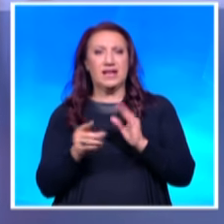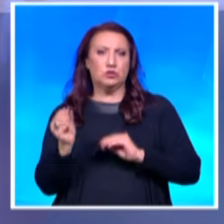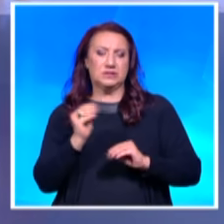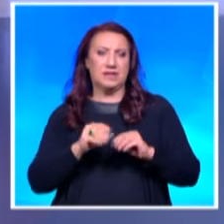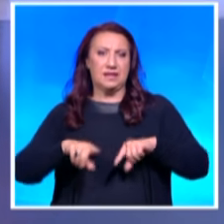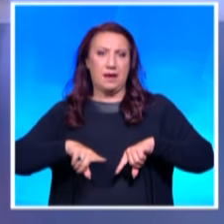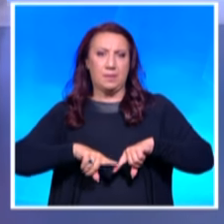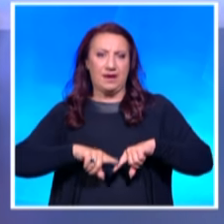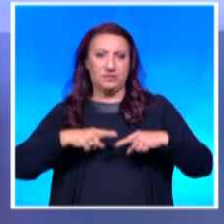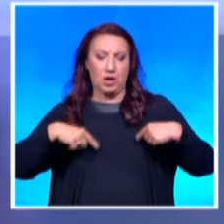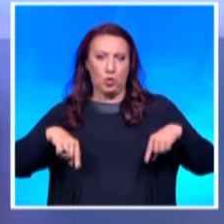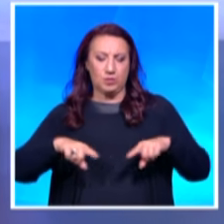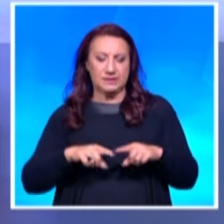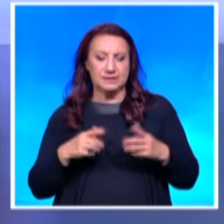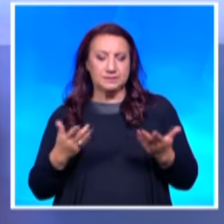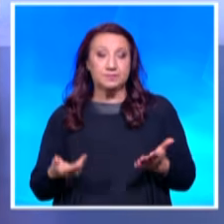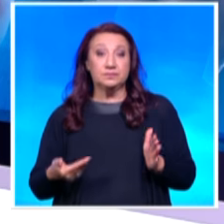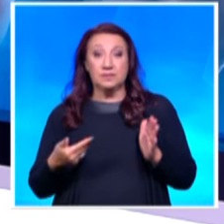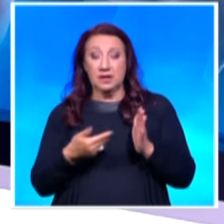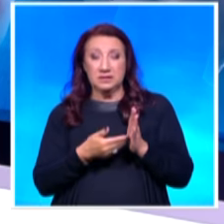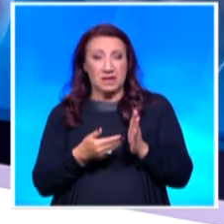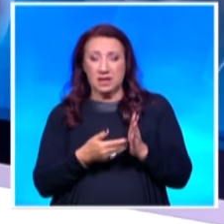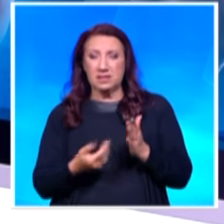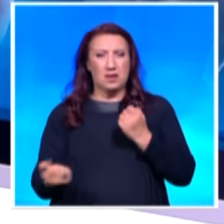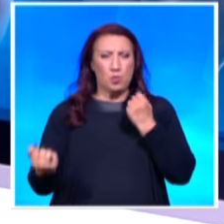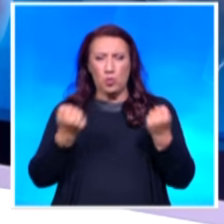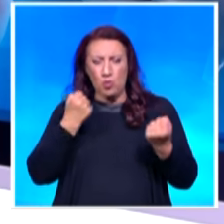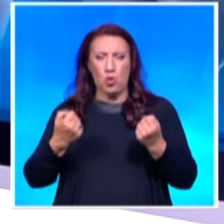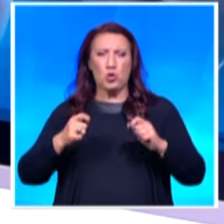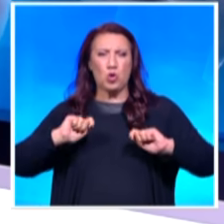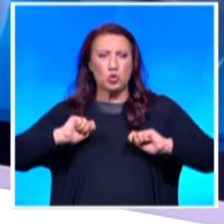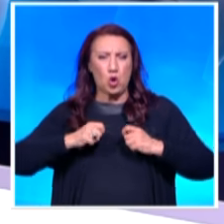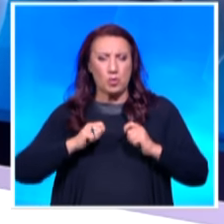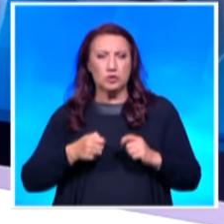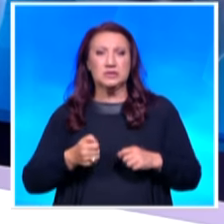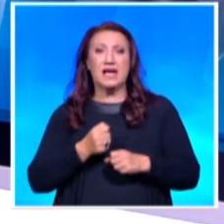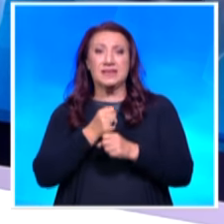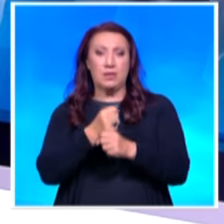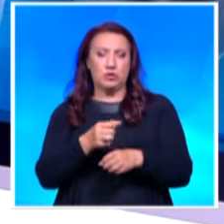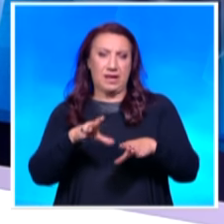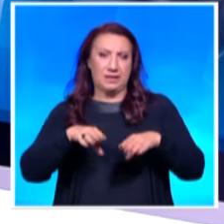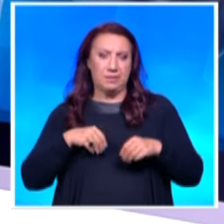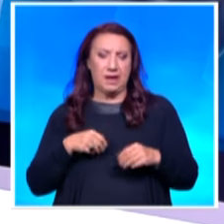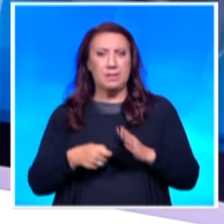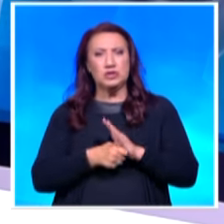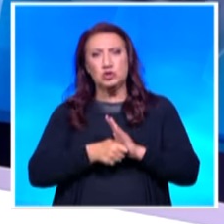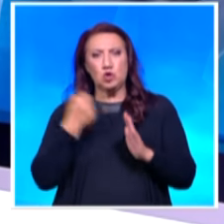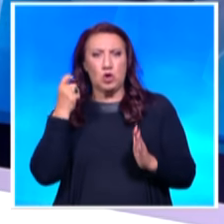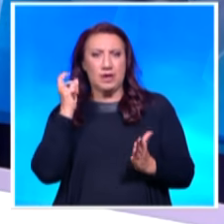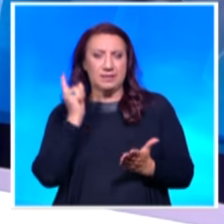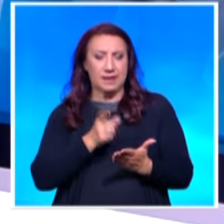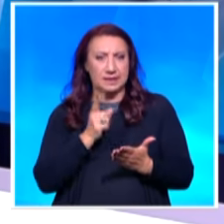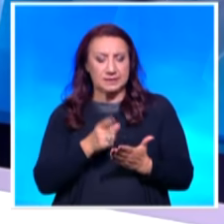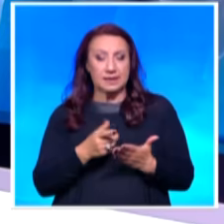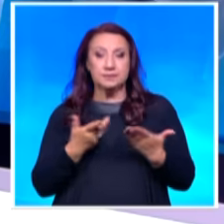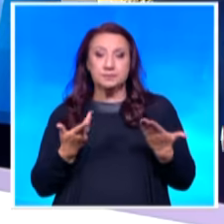В отговор на агресията депутатите приеха по-строги наказания. Какво обсъдиха и решиха народните представители,